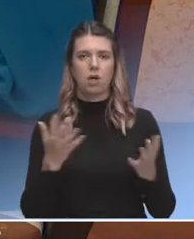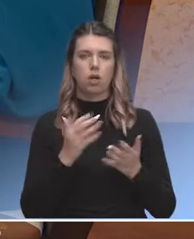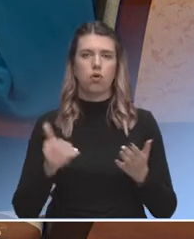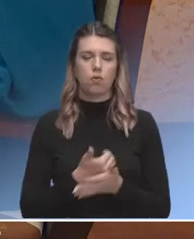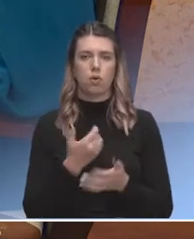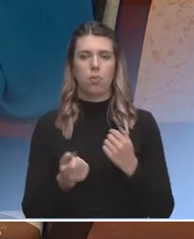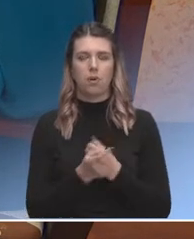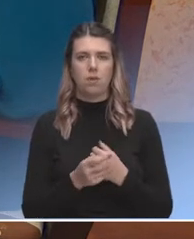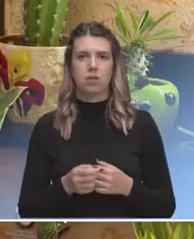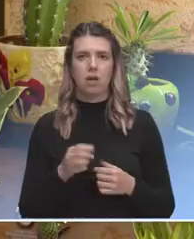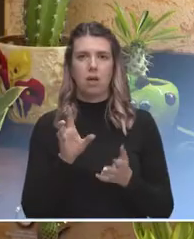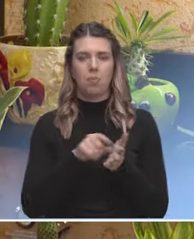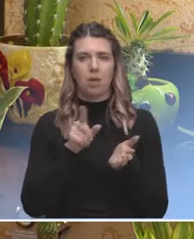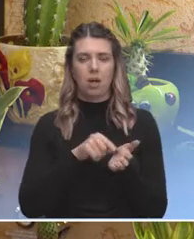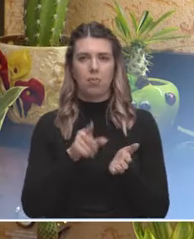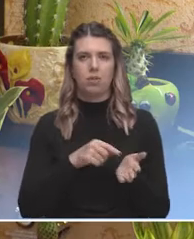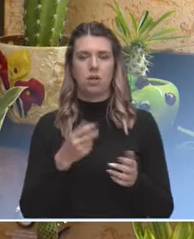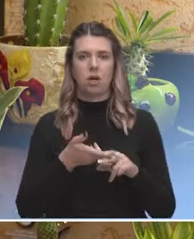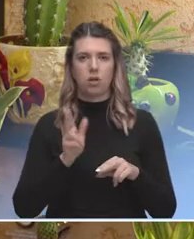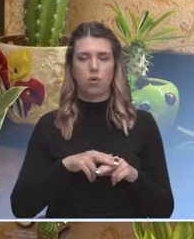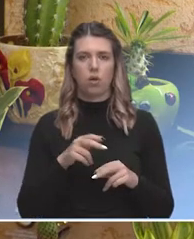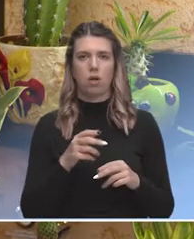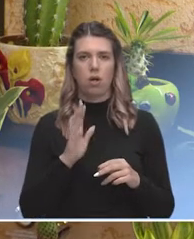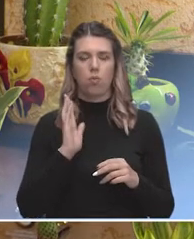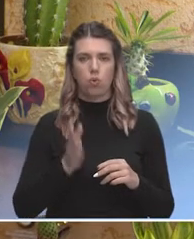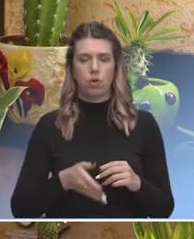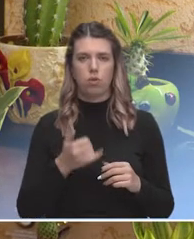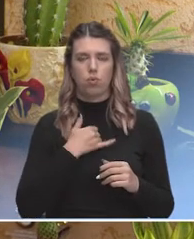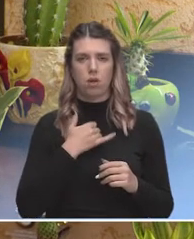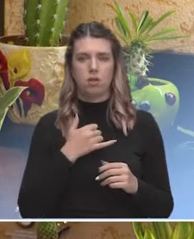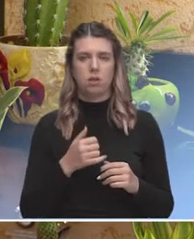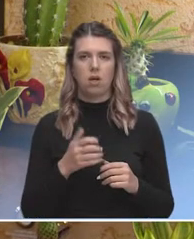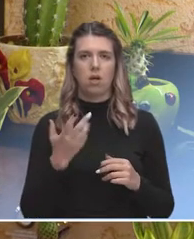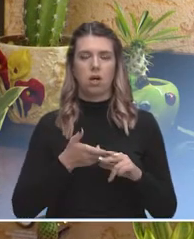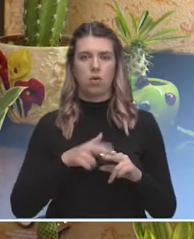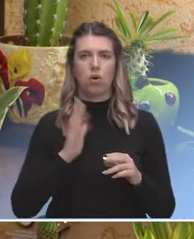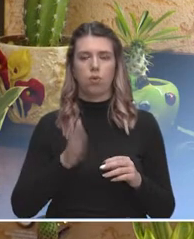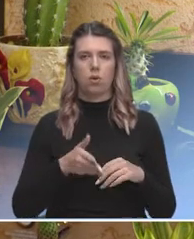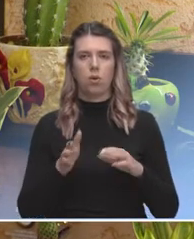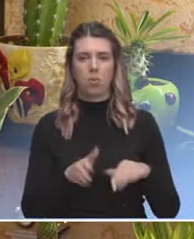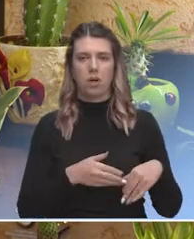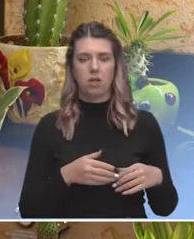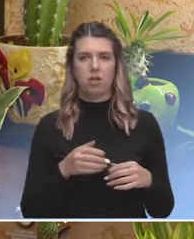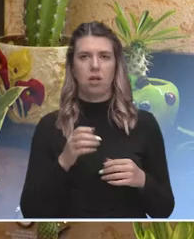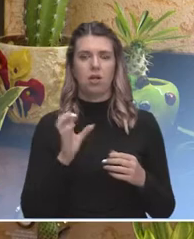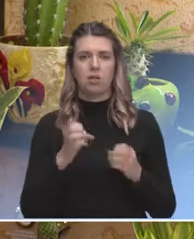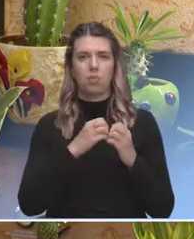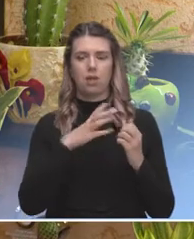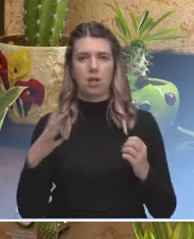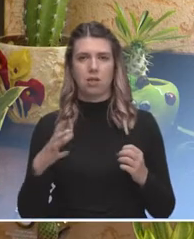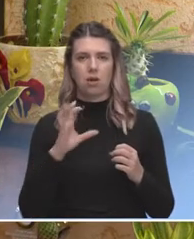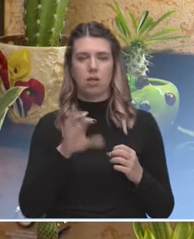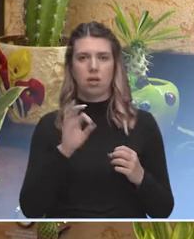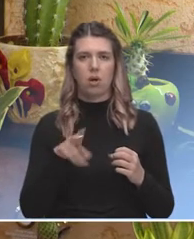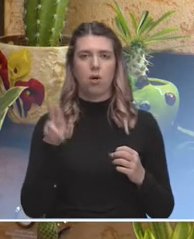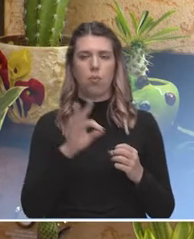быть, какие-то новшества появились? Перепись, которая нам предстоит и которая будет проходить с